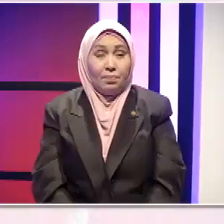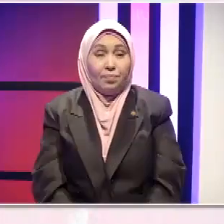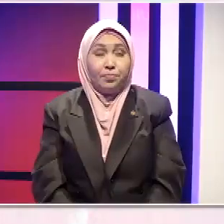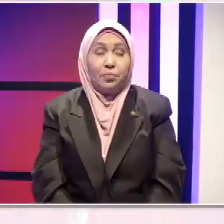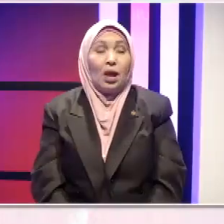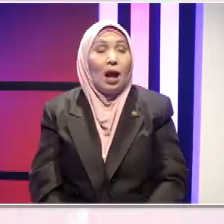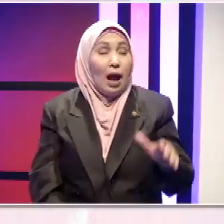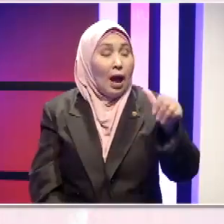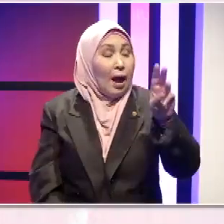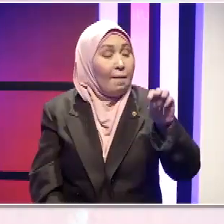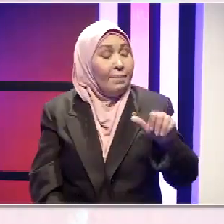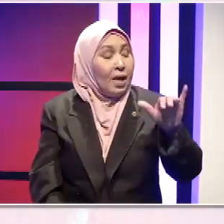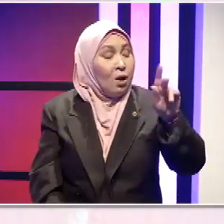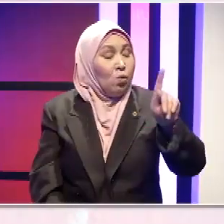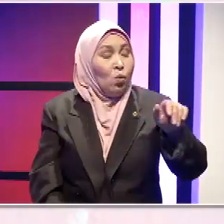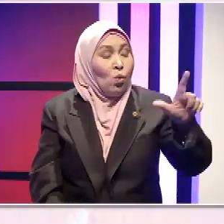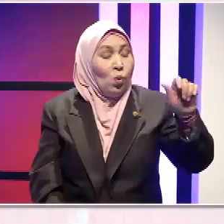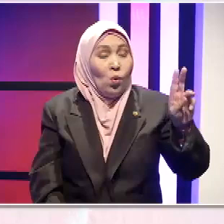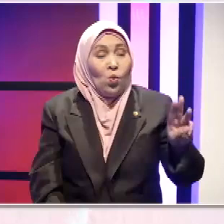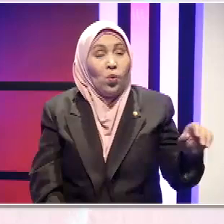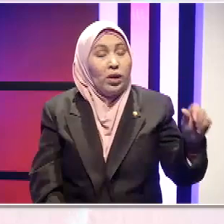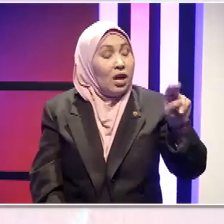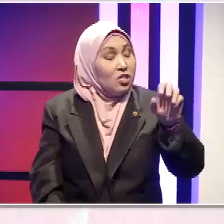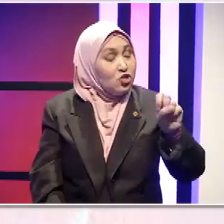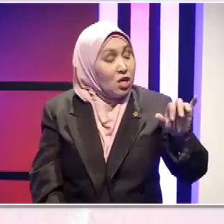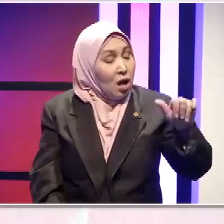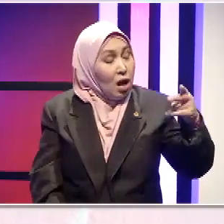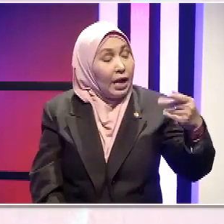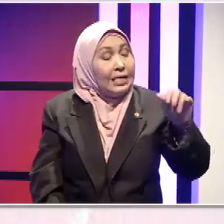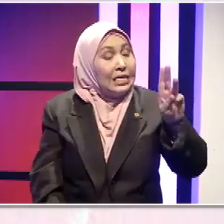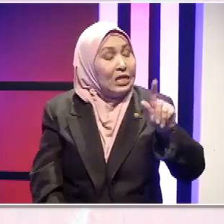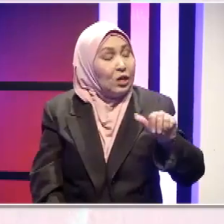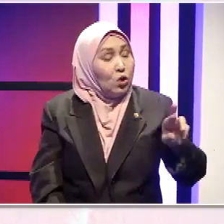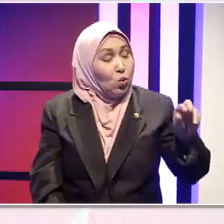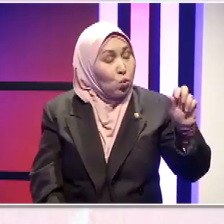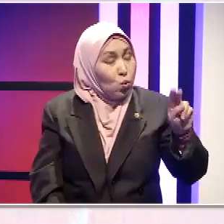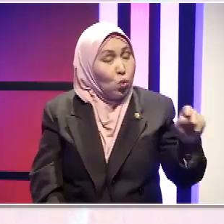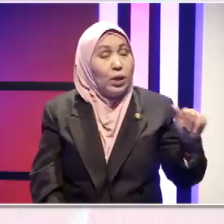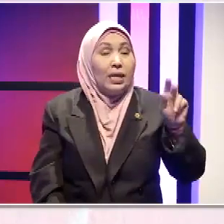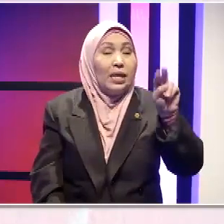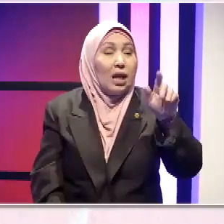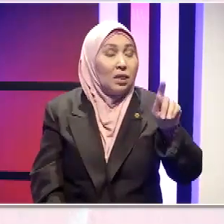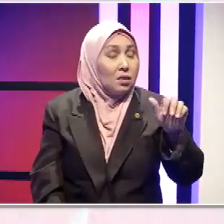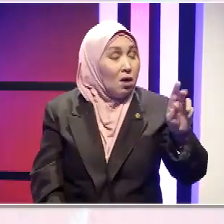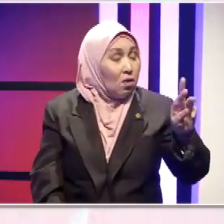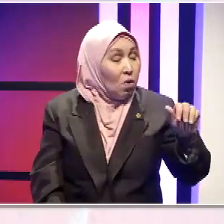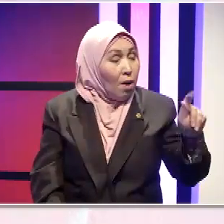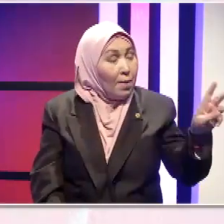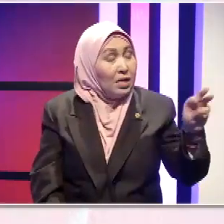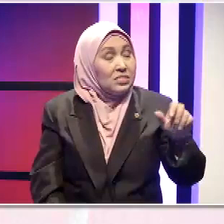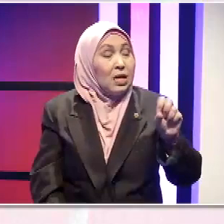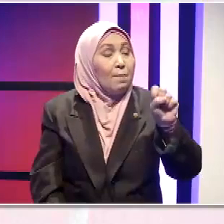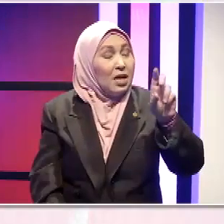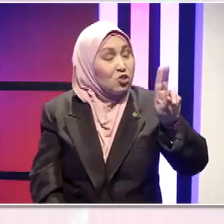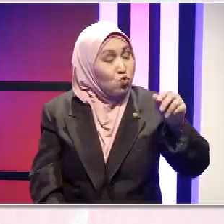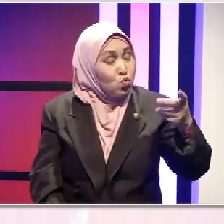Hai m yang puluh nasyithun Najwa wonderful